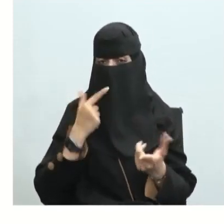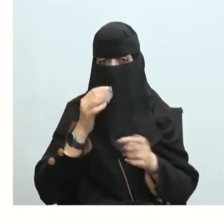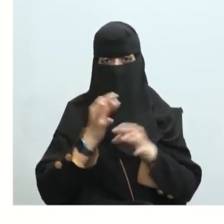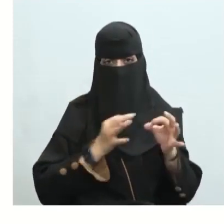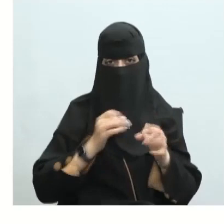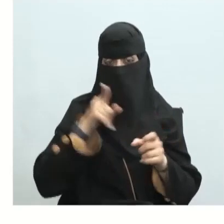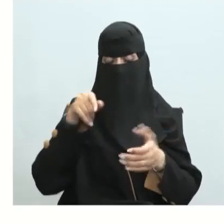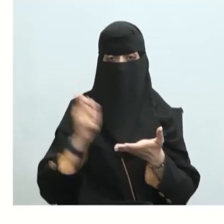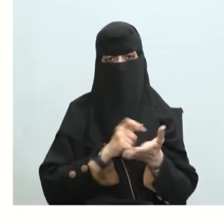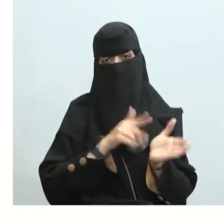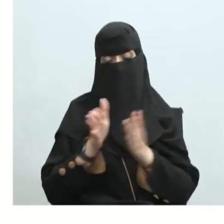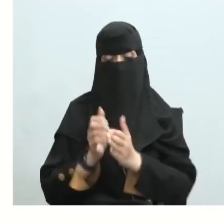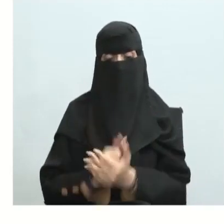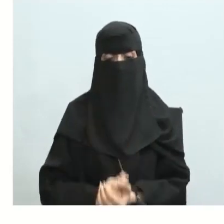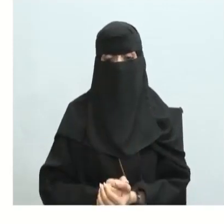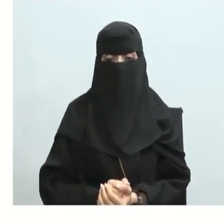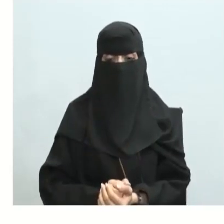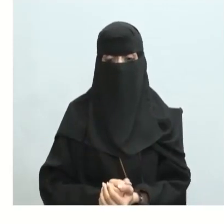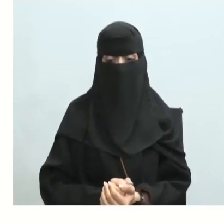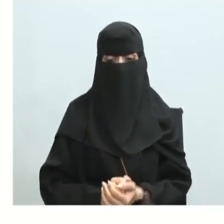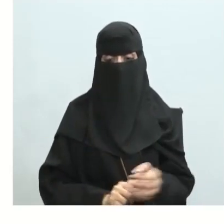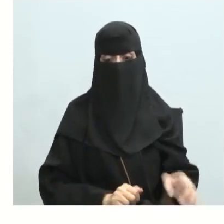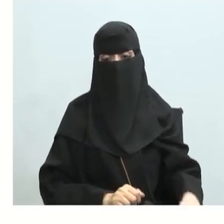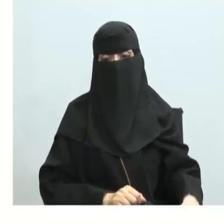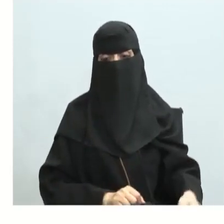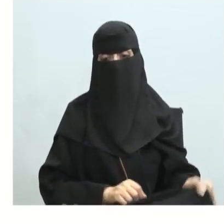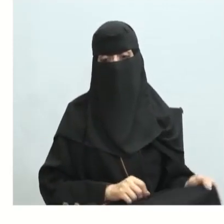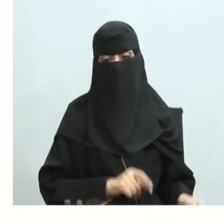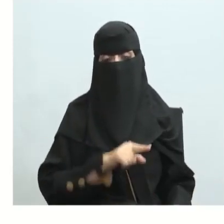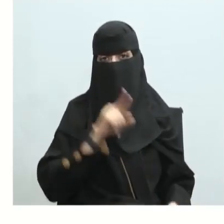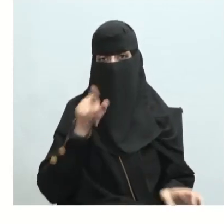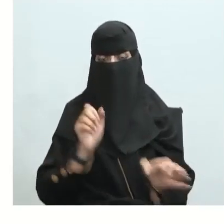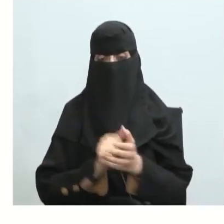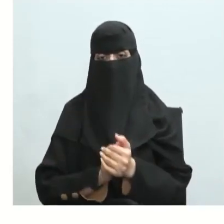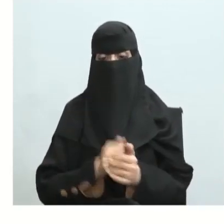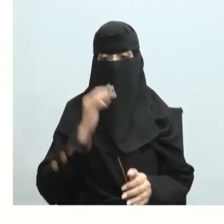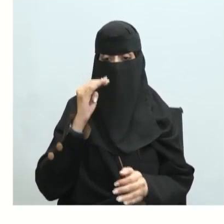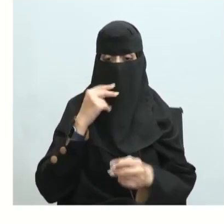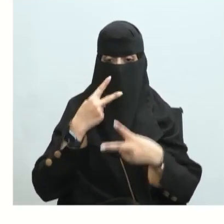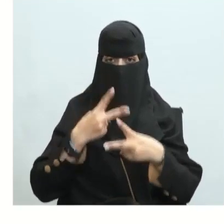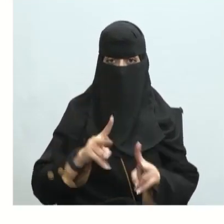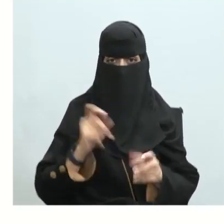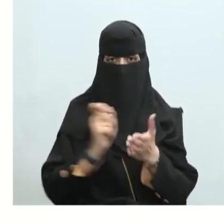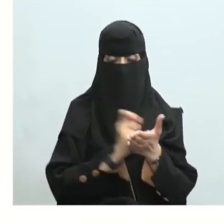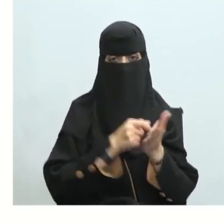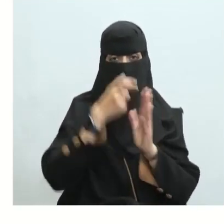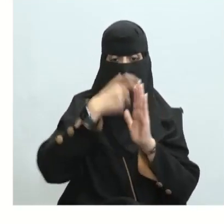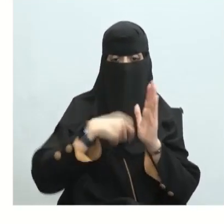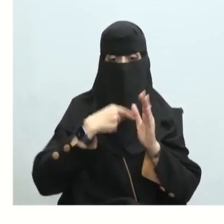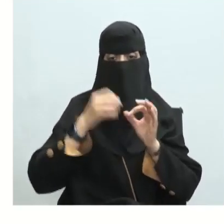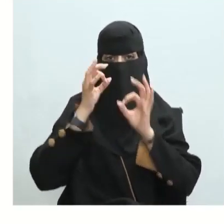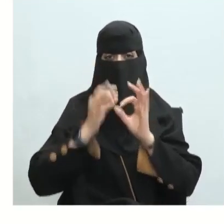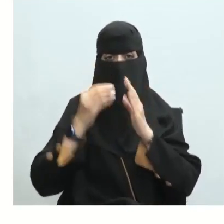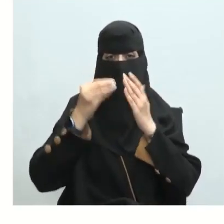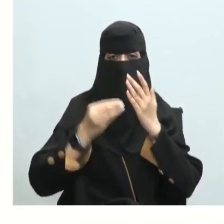لكتابه تقرير جميل هنا جيم ابدا في كتابه التقرير متقي بالترتيب